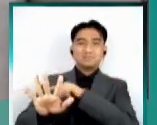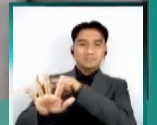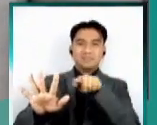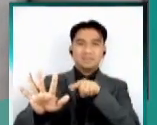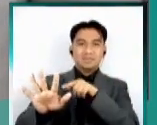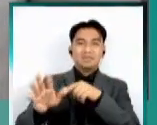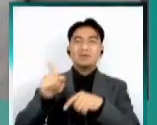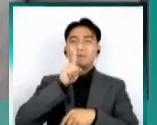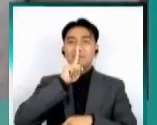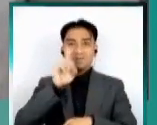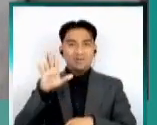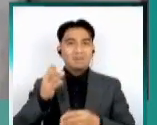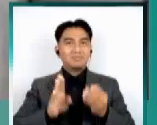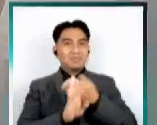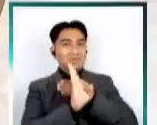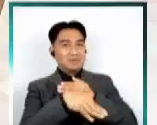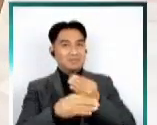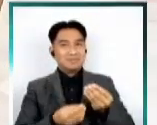ninakaw.